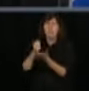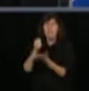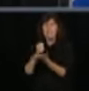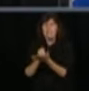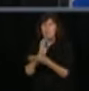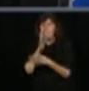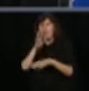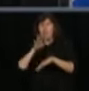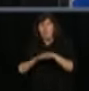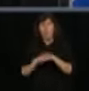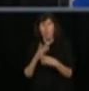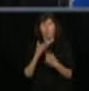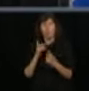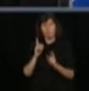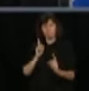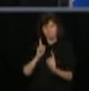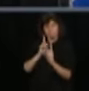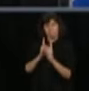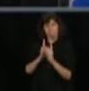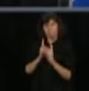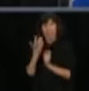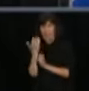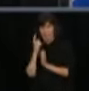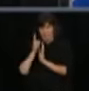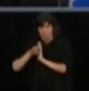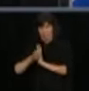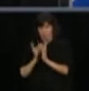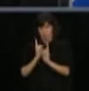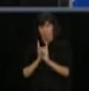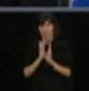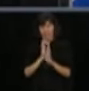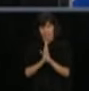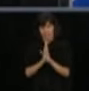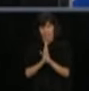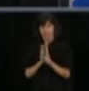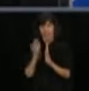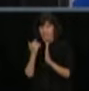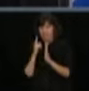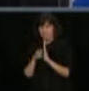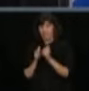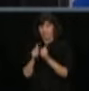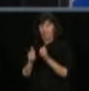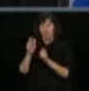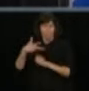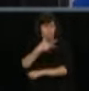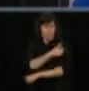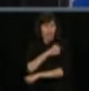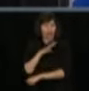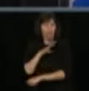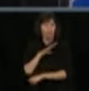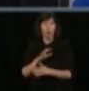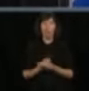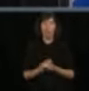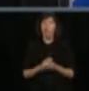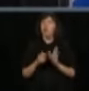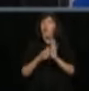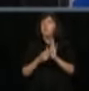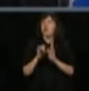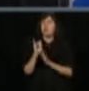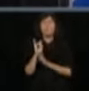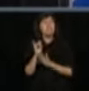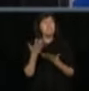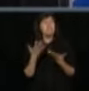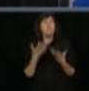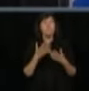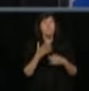auprès d'un patient, lorsqu'il y a les visites, est-ce qu'on pourrait exiger un passeport vaccinal à un visiteur qui vient rencontrer